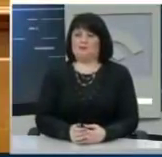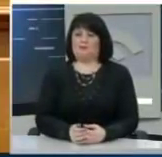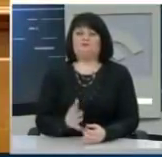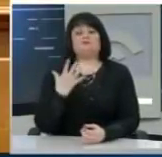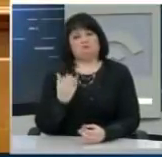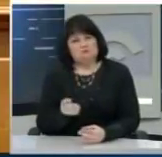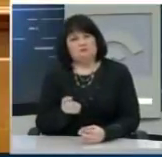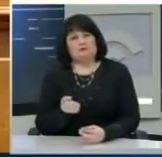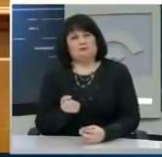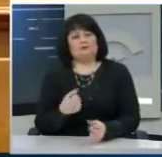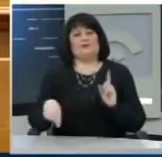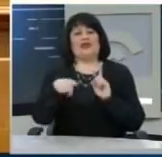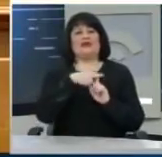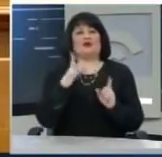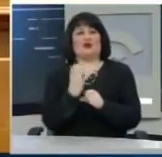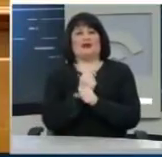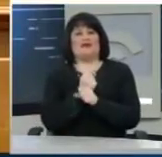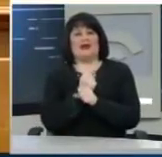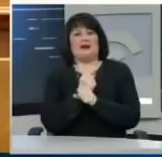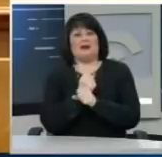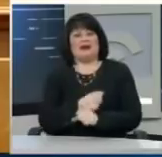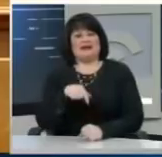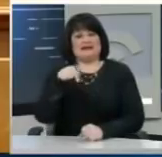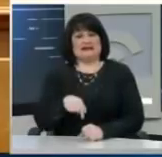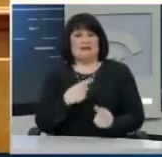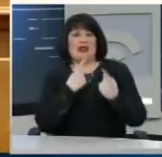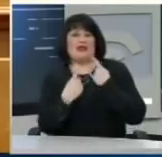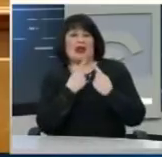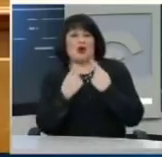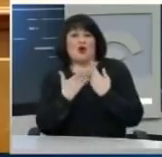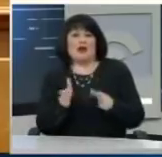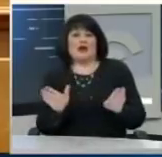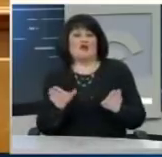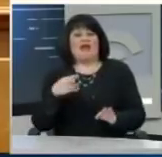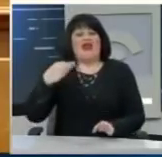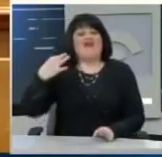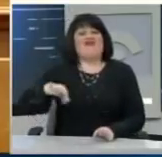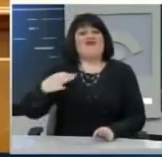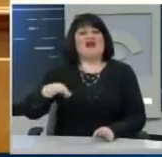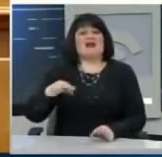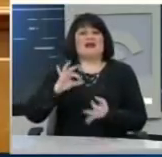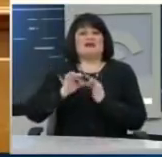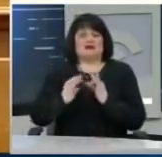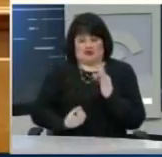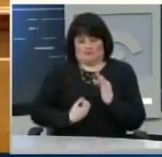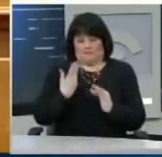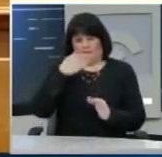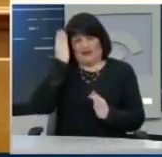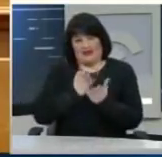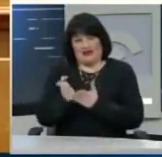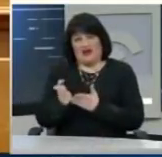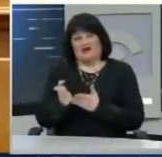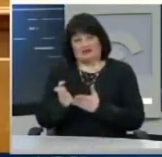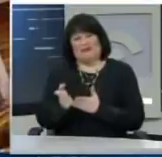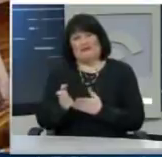έχουμε ένα θετικό κεκτημένο, ανοίγουμε σήμερα το διάλογο σε ένα θέμα όχι απλά ευαίσθητο, αλλά ιστορικά, συναισθηματικά και ηθικά